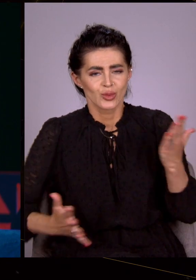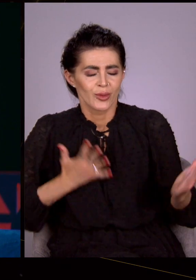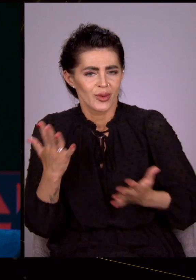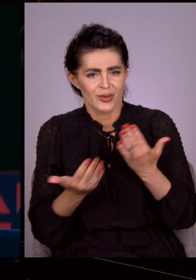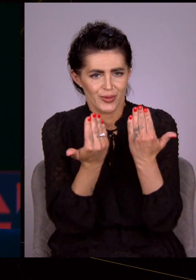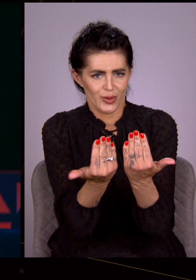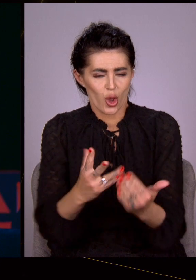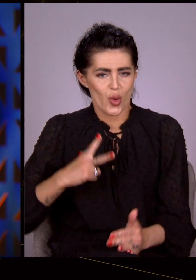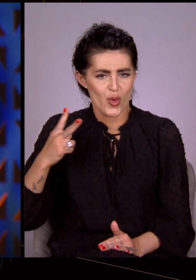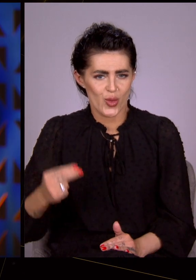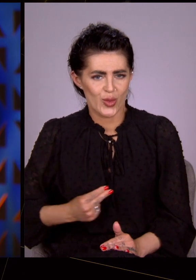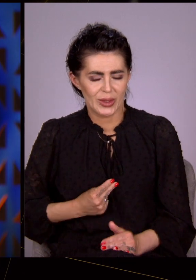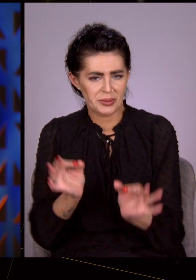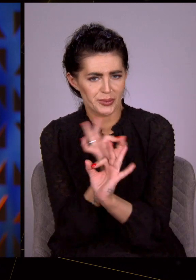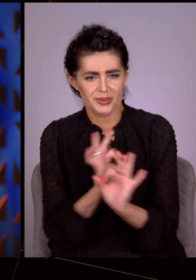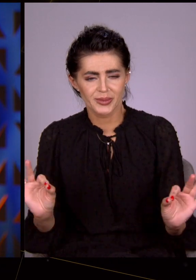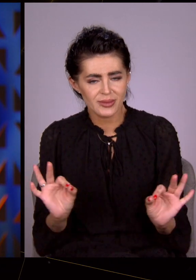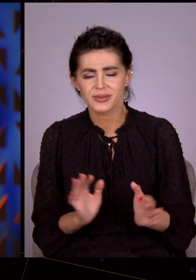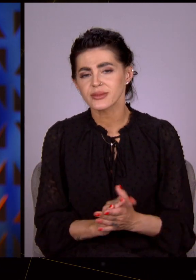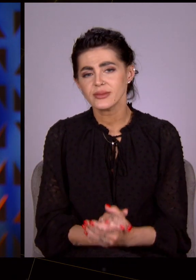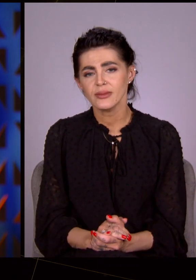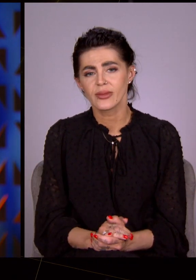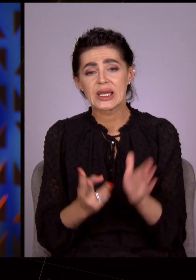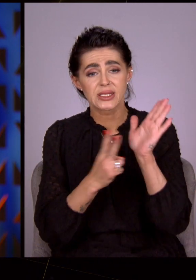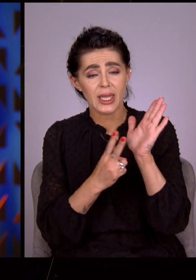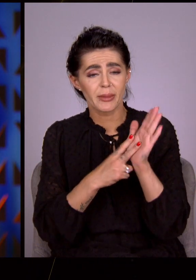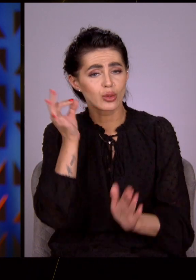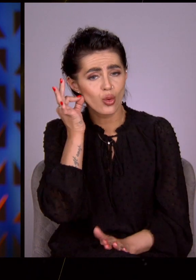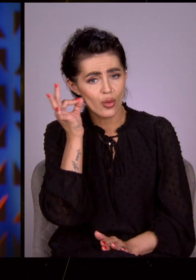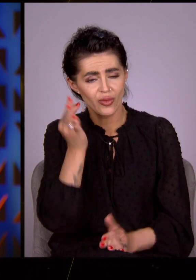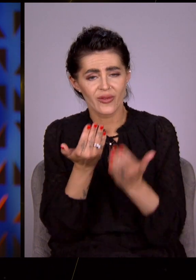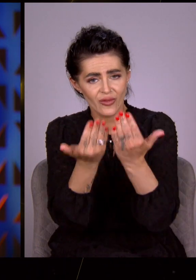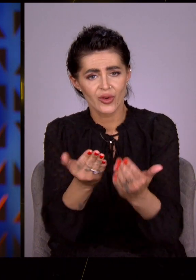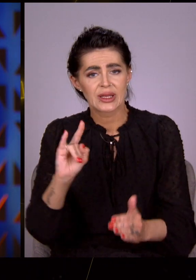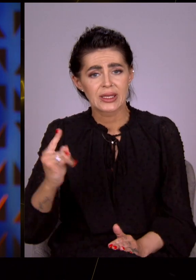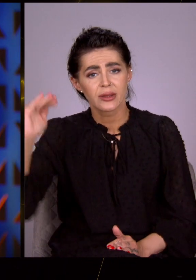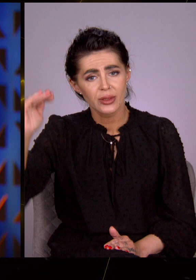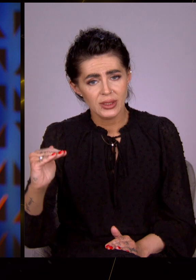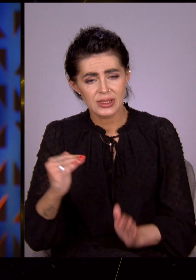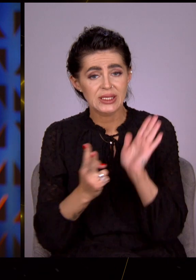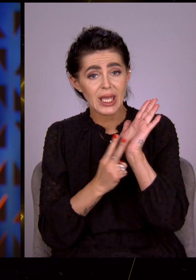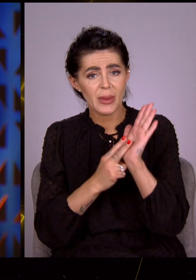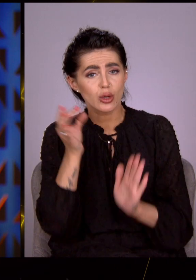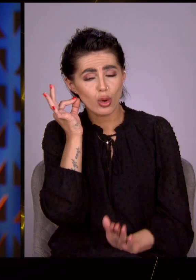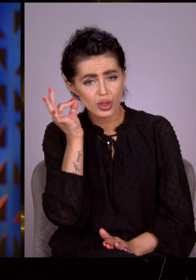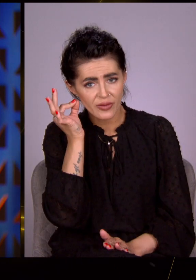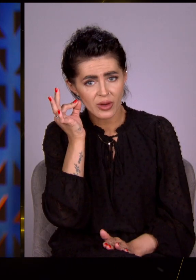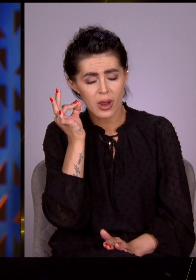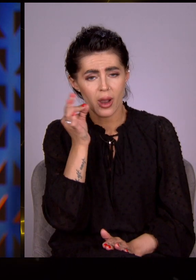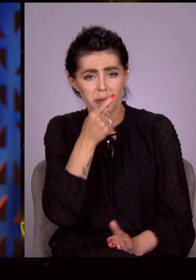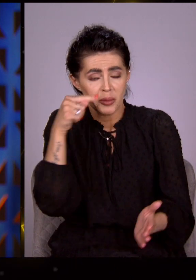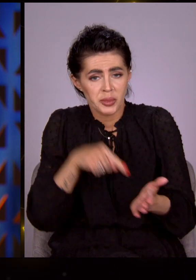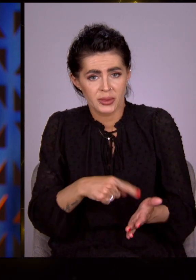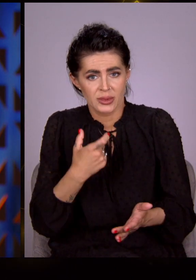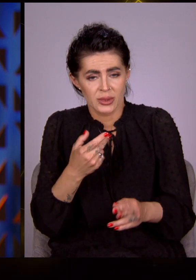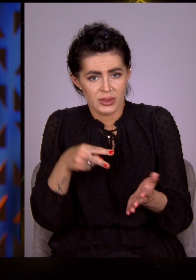Дякую. Що у 7 років вашу дитину, в 7 рочків, змусило стати